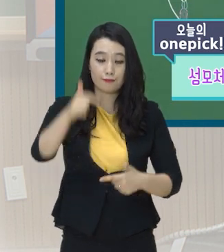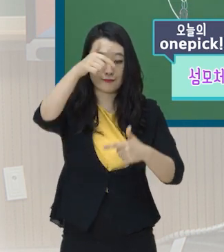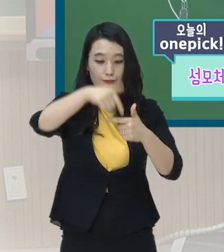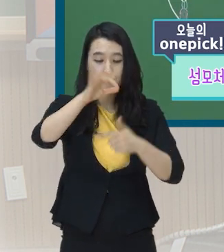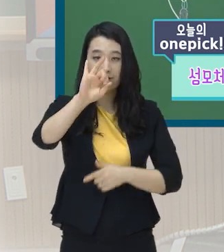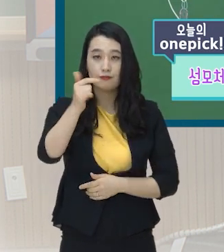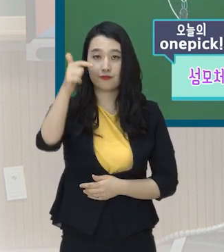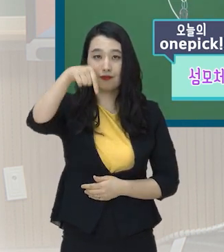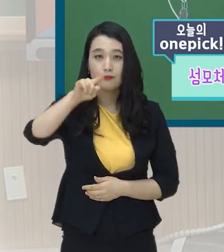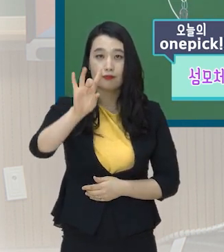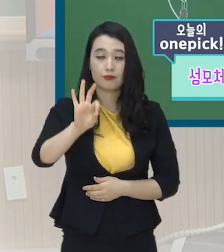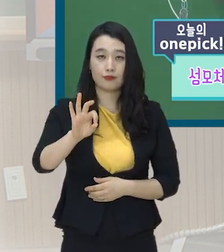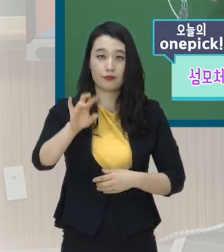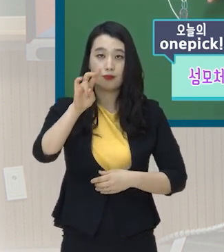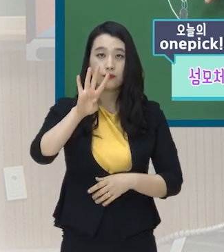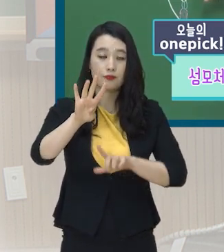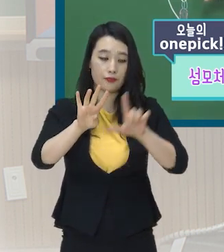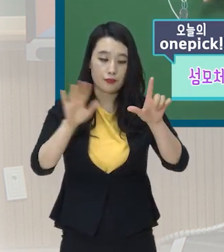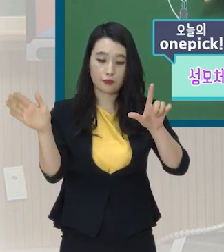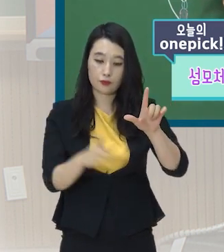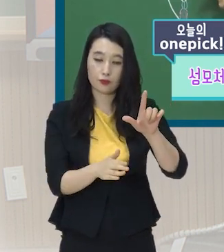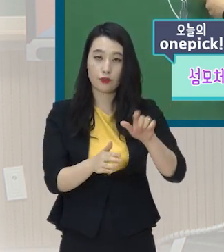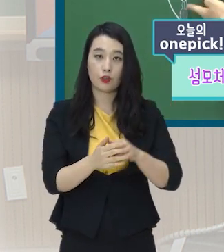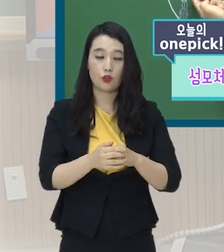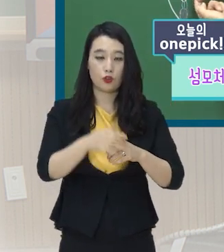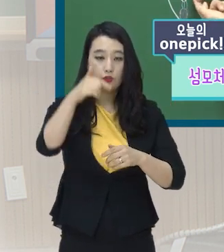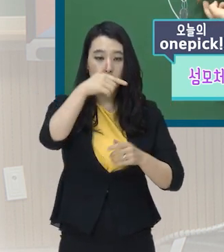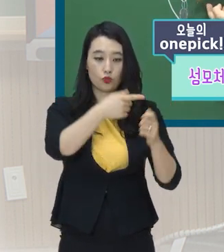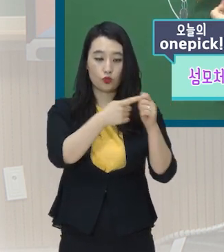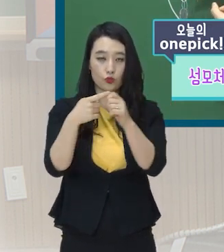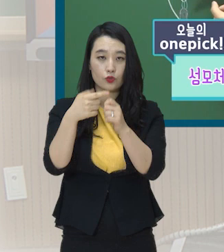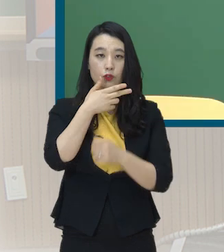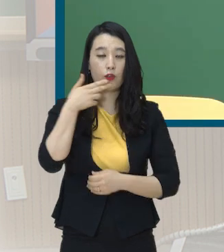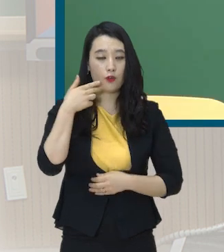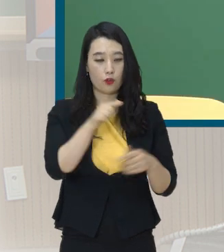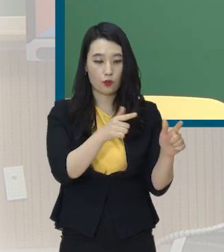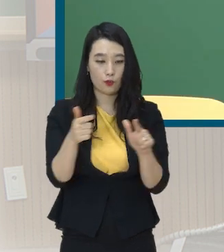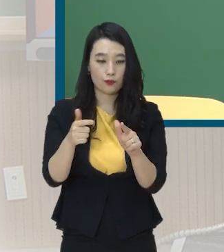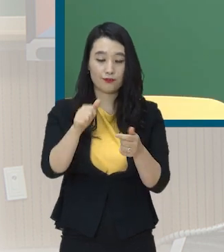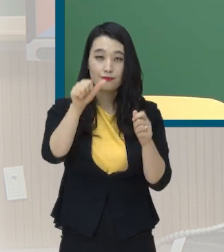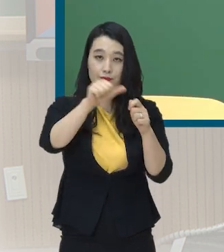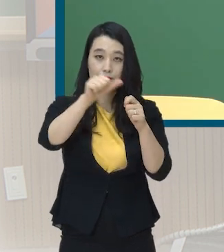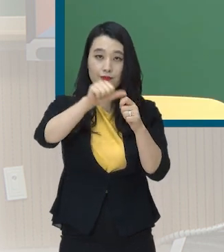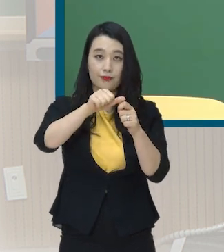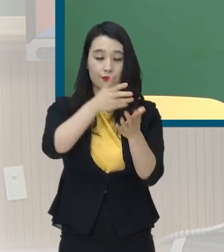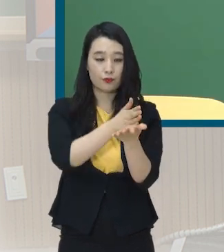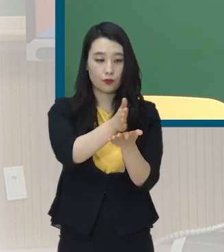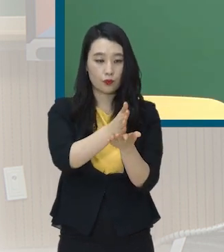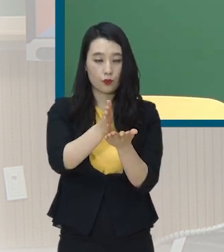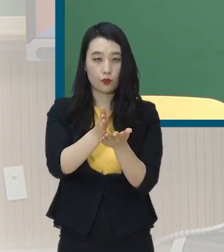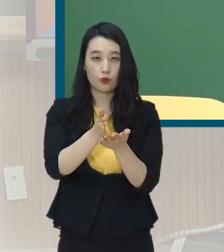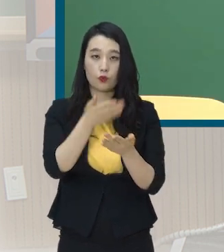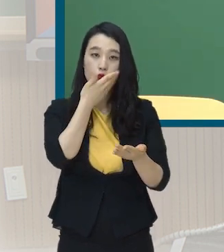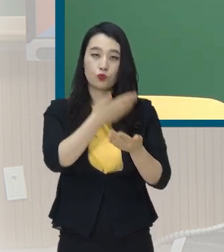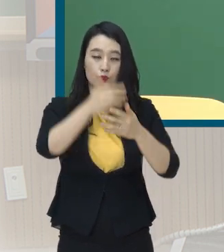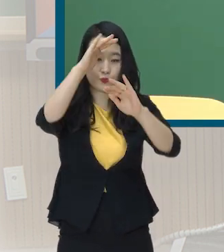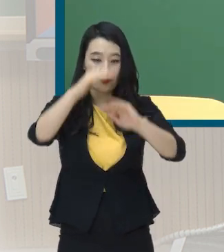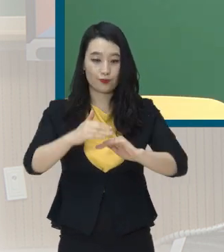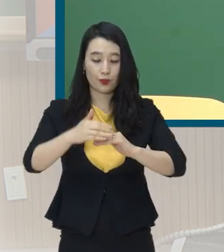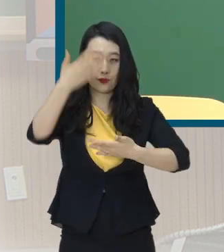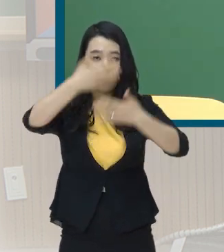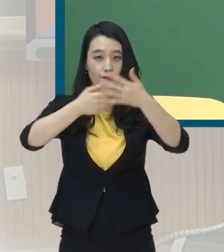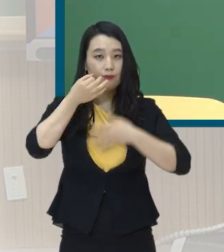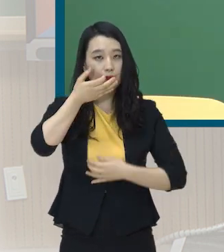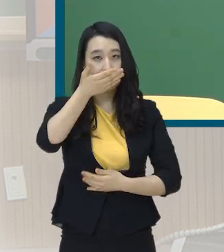24일부터 전국 중고등학생을 대상으로 국영수사과 5개 과목의 핵심 내용을 재구성한 원픽 영상을